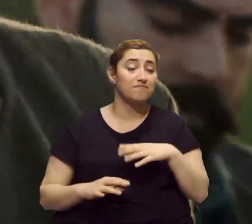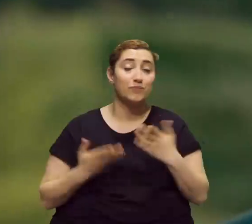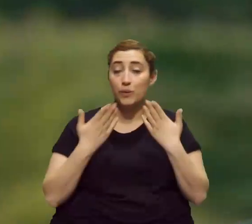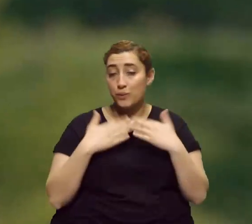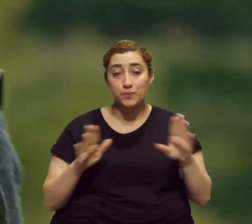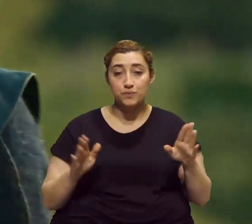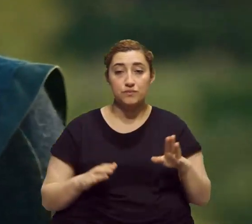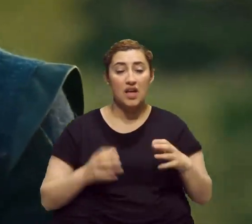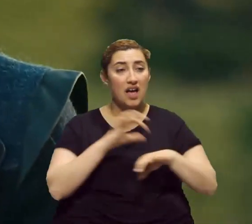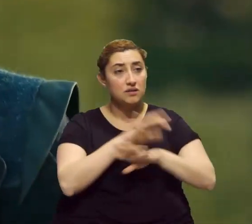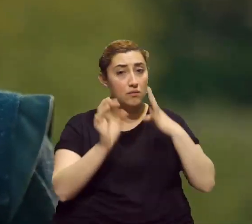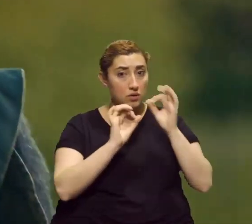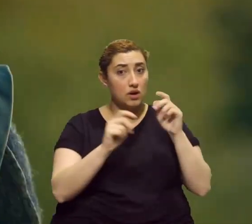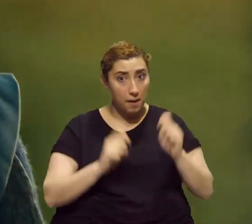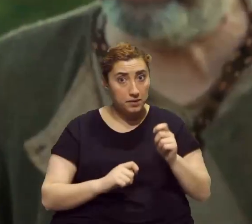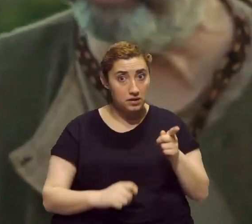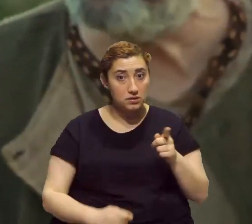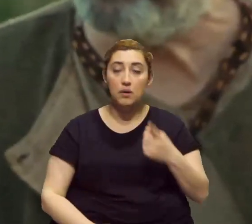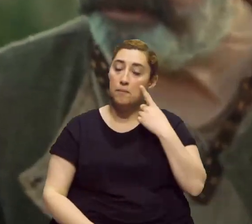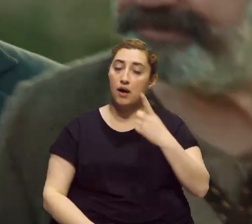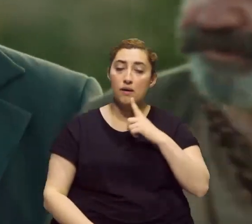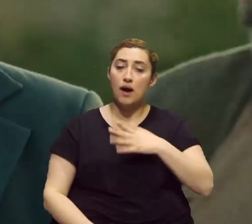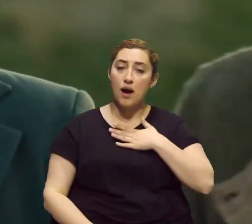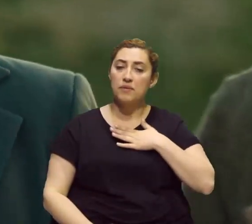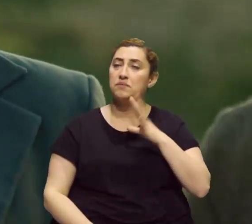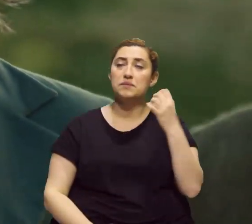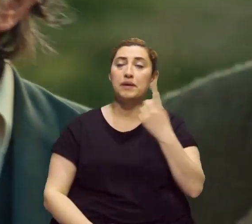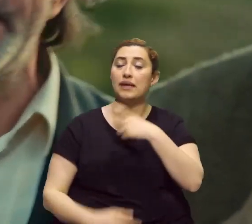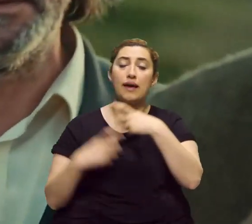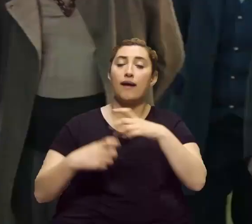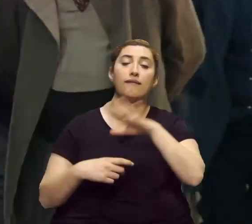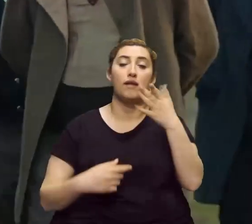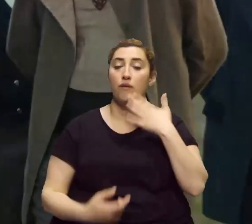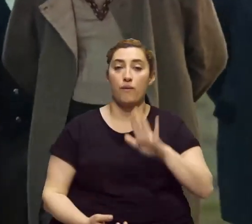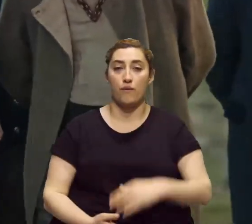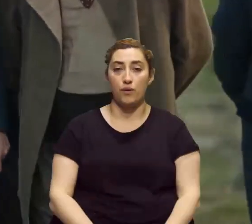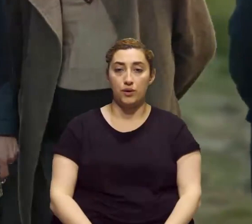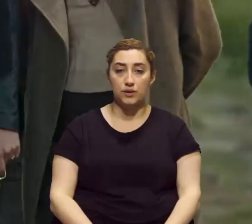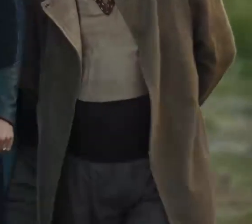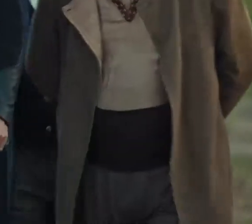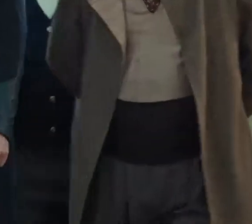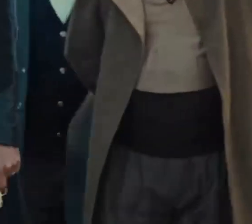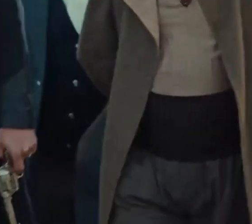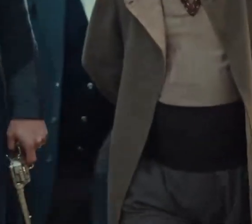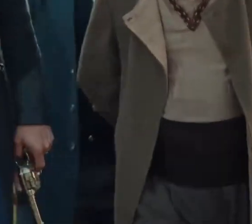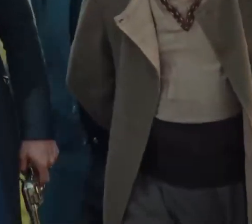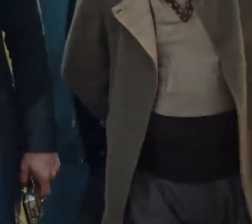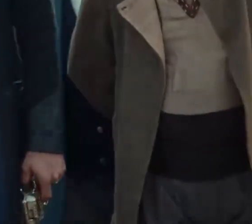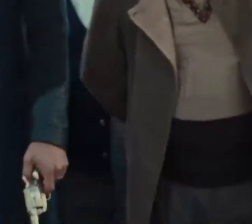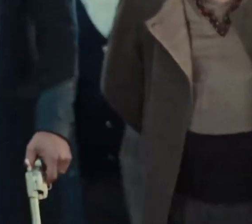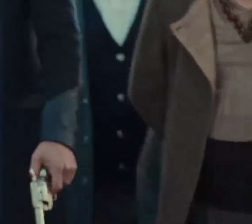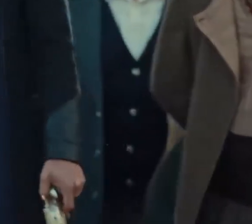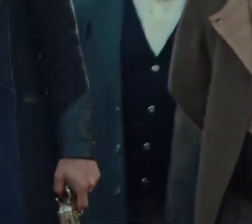nafile. Hastaneleri kontrol ettiniz mi? Baktık amirim. Hiçbir yerde yok. Filintası Mustafa'nın elinde Ali ile yan